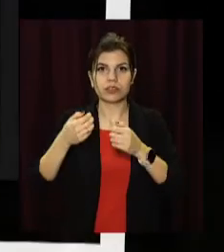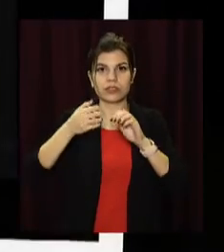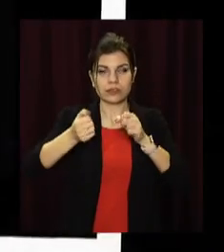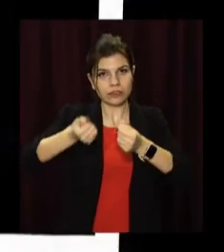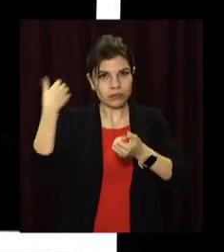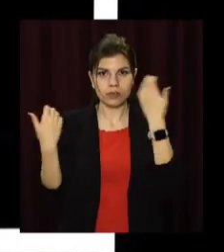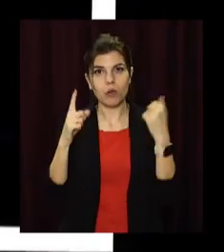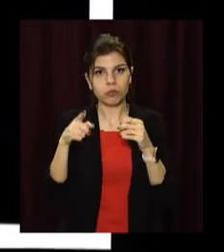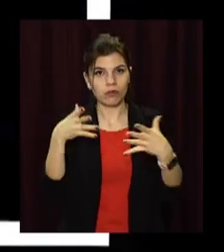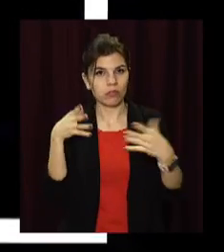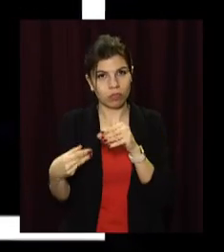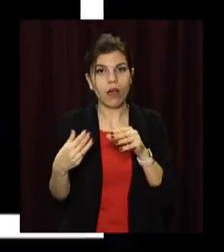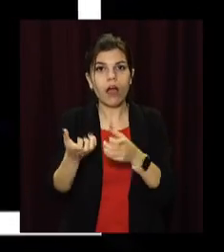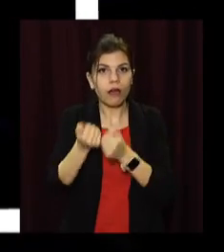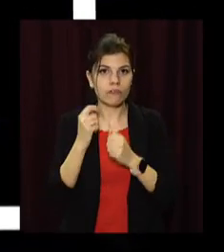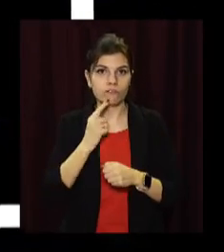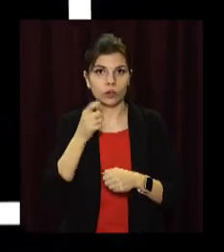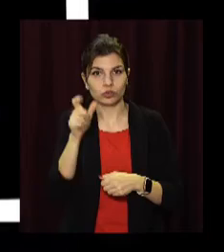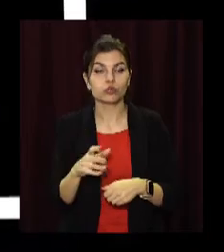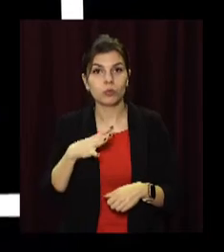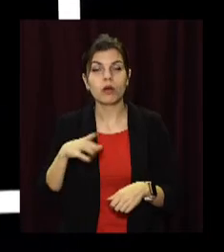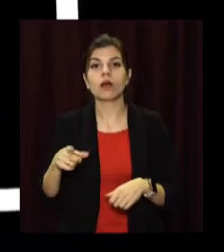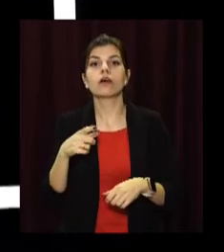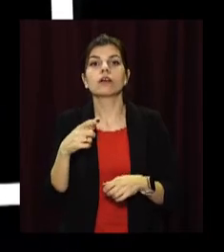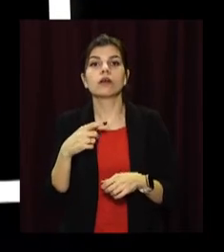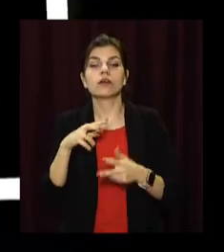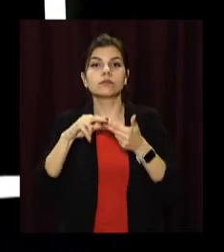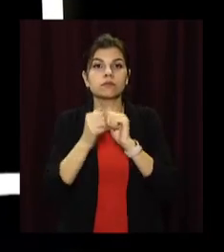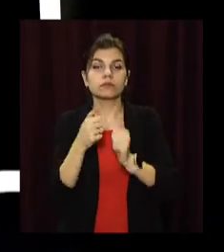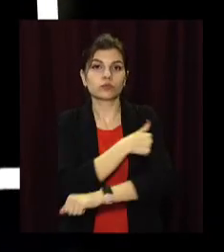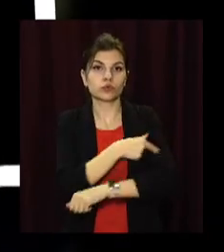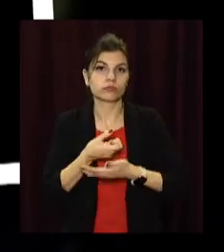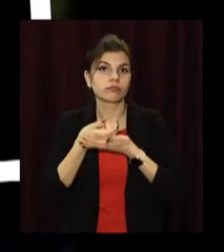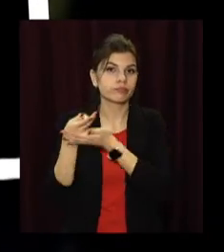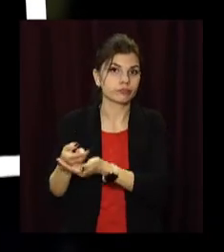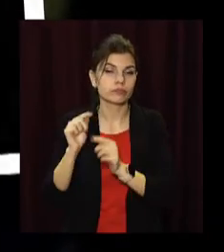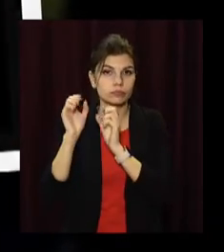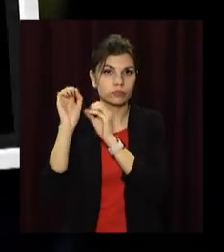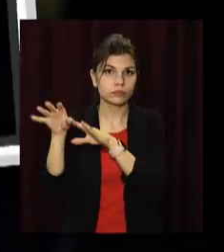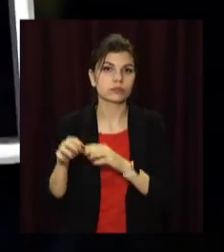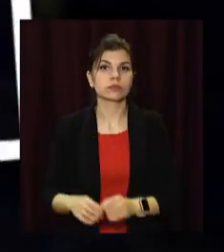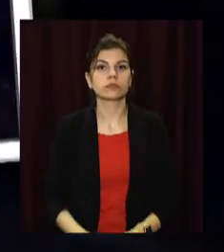працювали поліціянти та медики. Вони доправили потерпілих до Кам'янської лікарні швидкої допомоги.